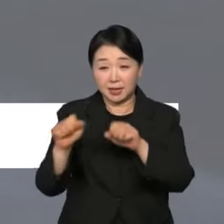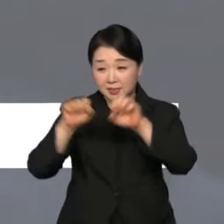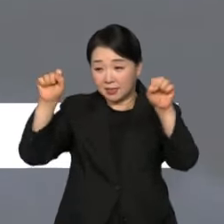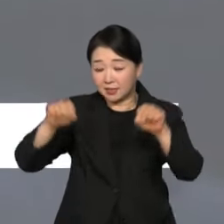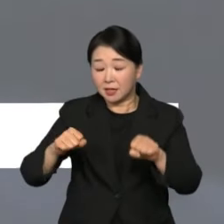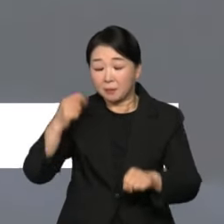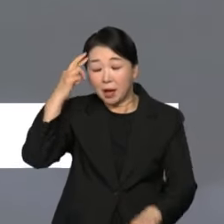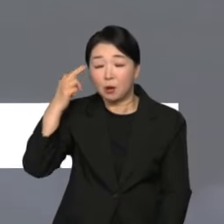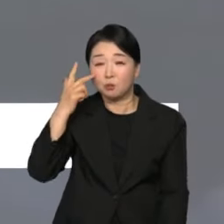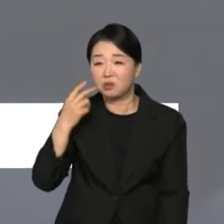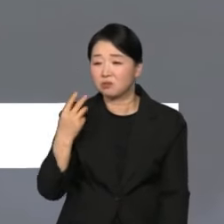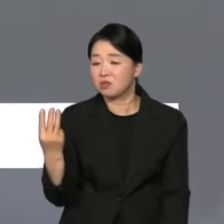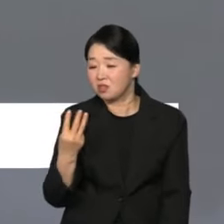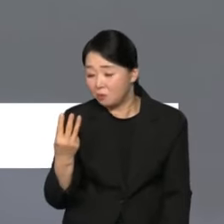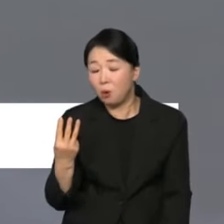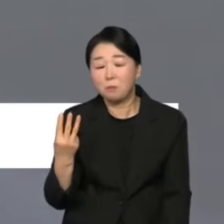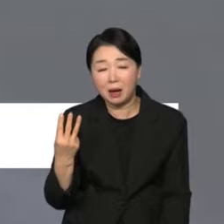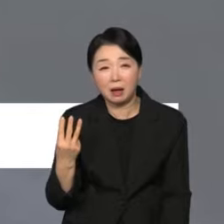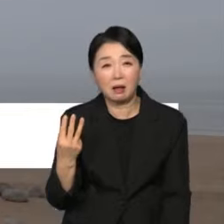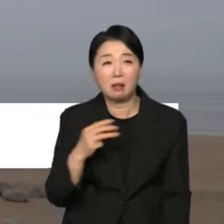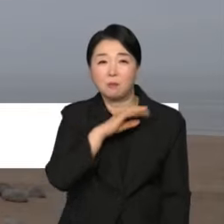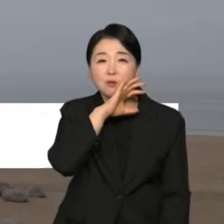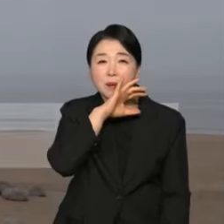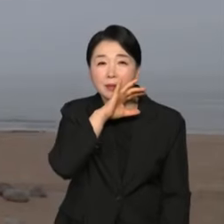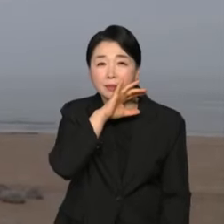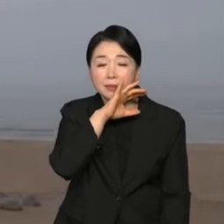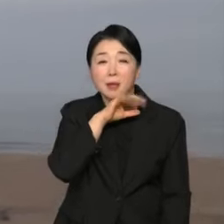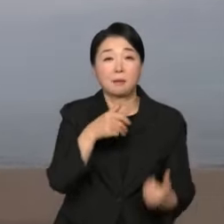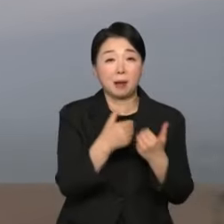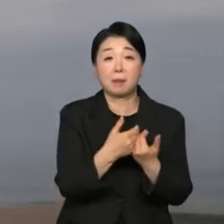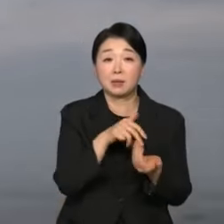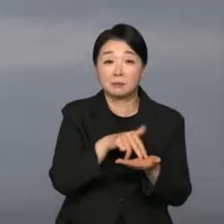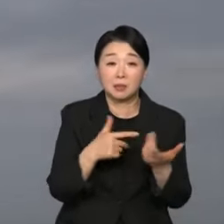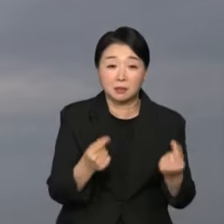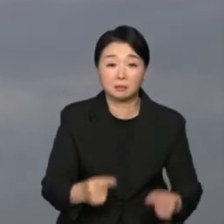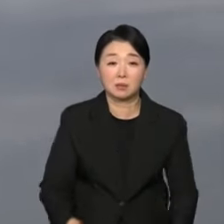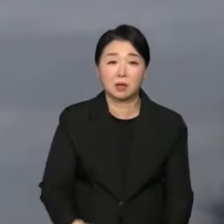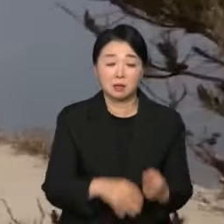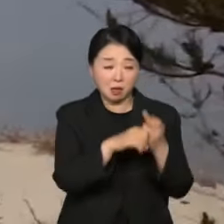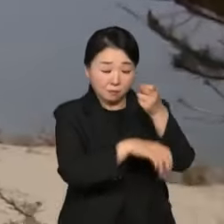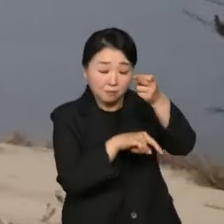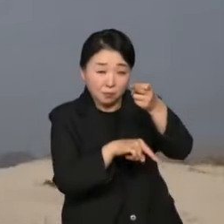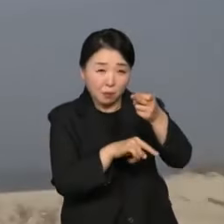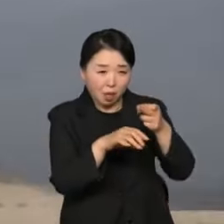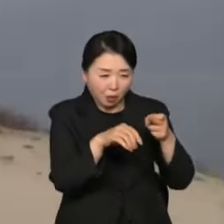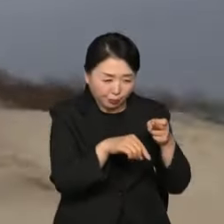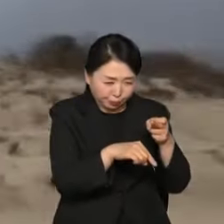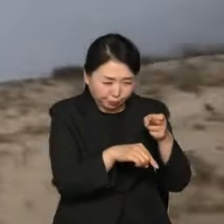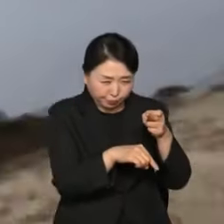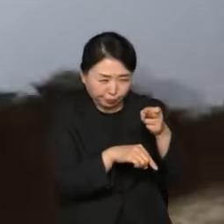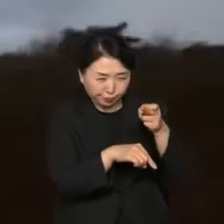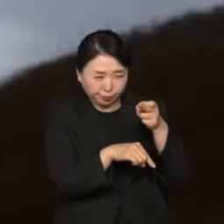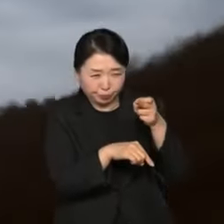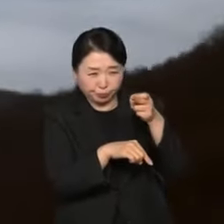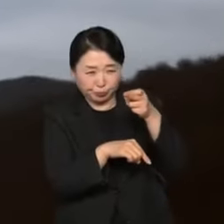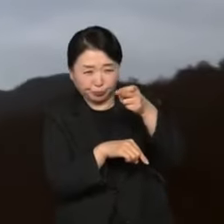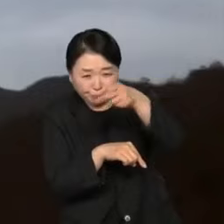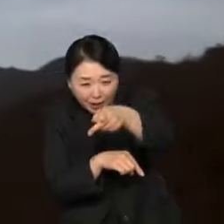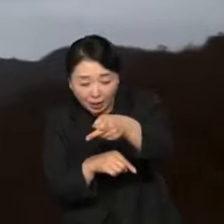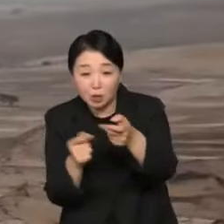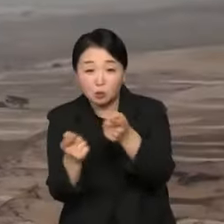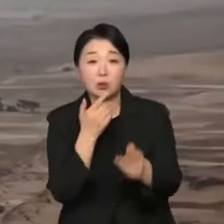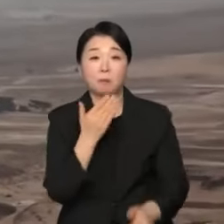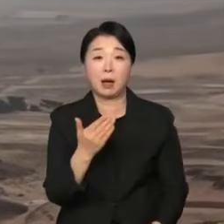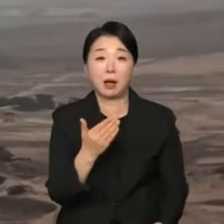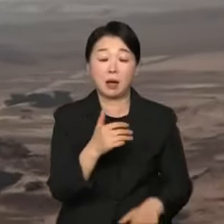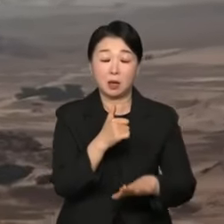한미일 공조에 반발하는 차원인 걸로 풀이됩니다. 특히 순항 미사일은 비행 고도가 낮고 궤적을 조정할 수 있어